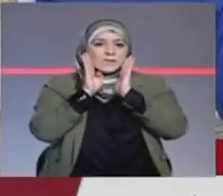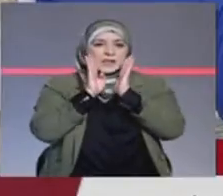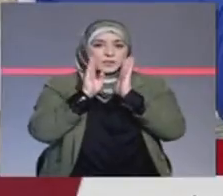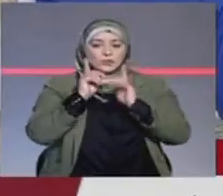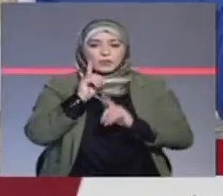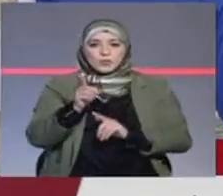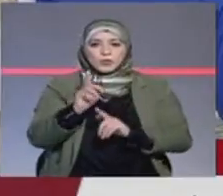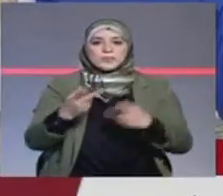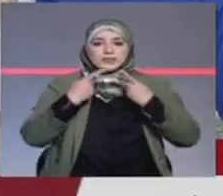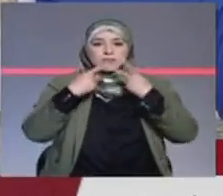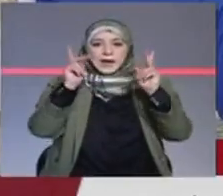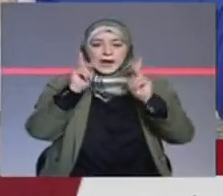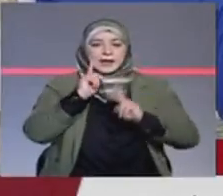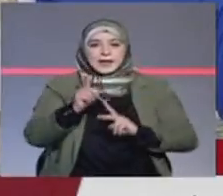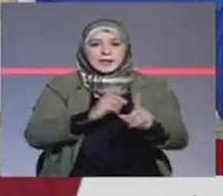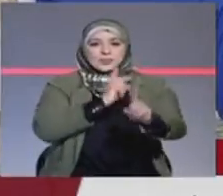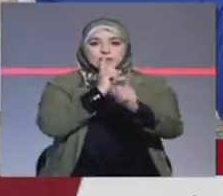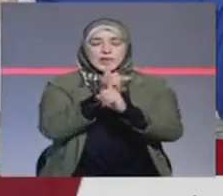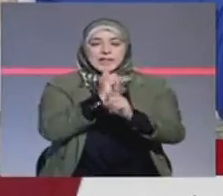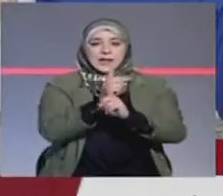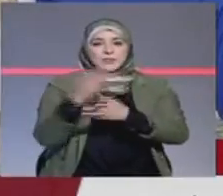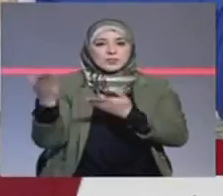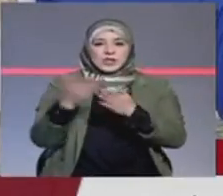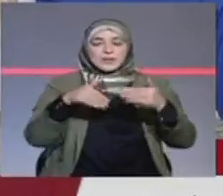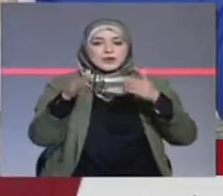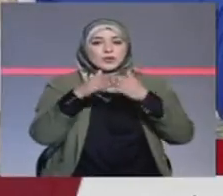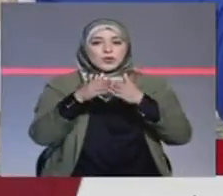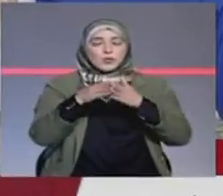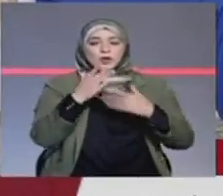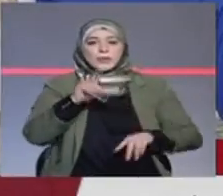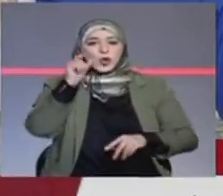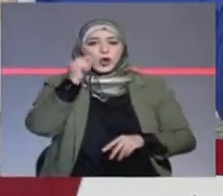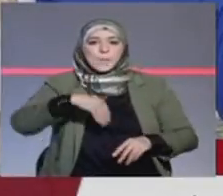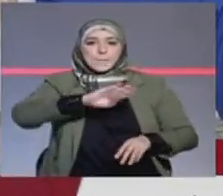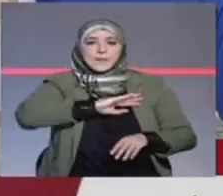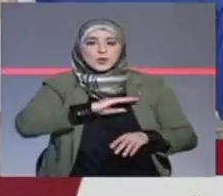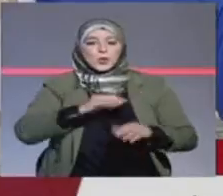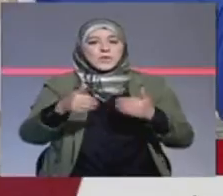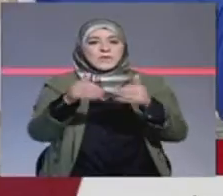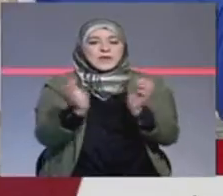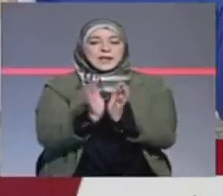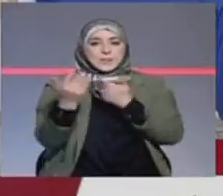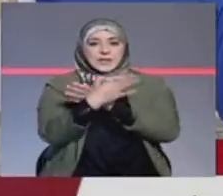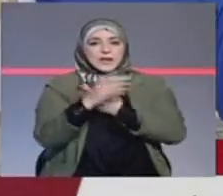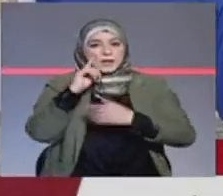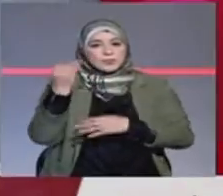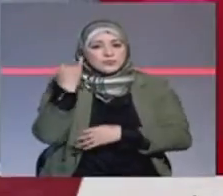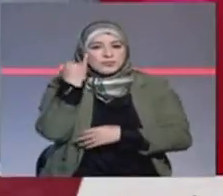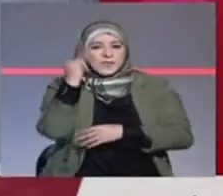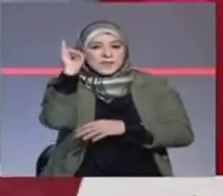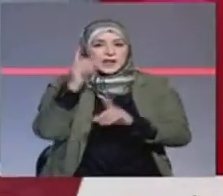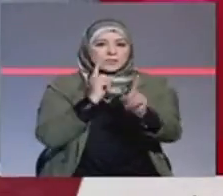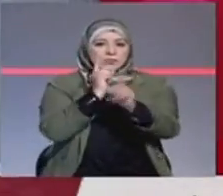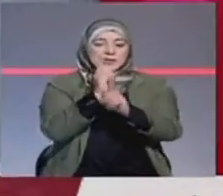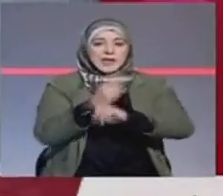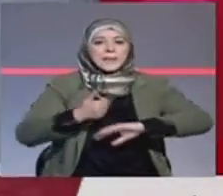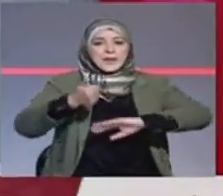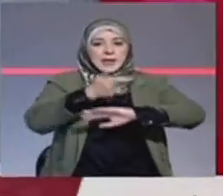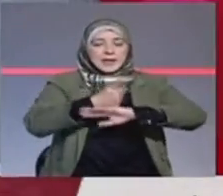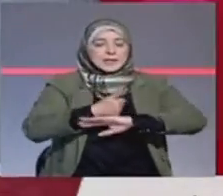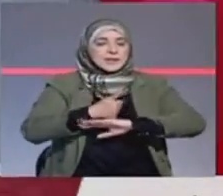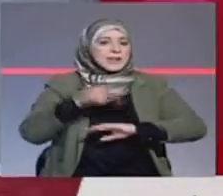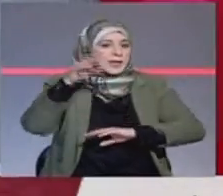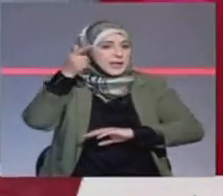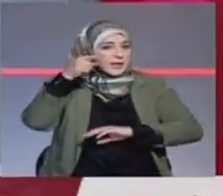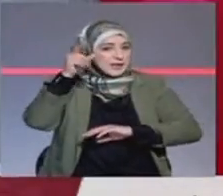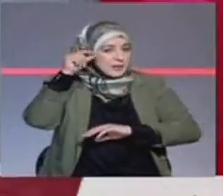الاجتماعي أعلنت أن اللقاء جاء بطلب من زيتون ودار حول اقتراحه لقاء بين رئيس البرلمان وبين